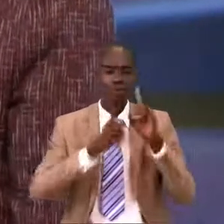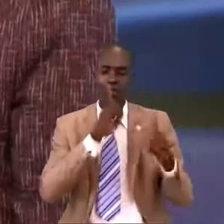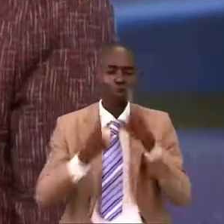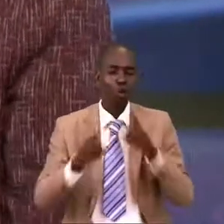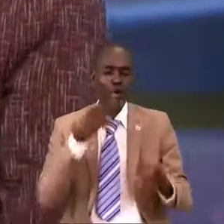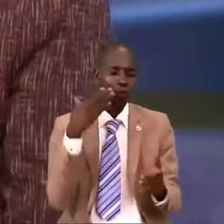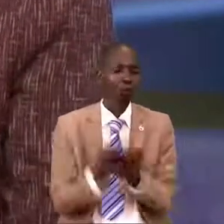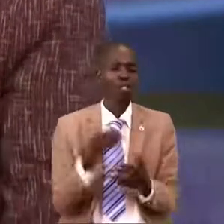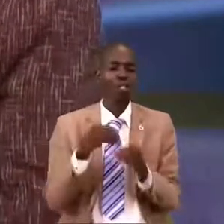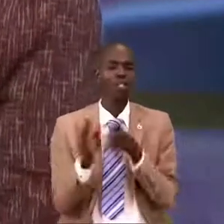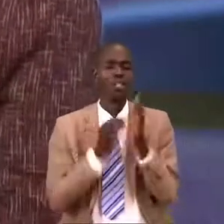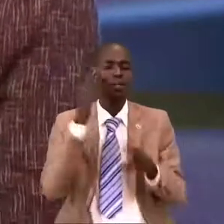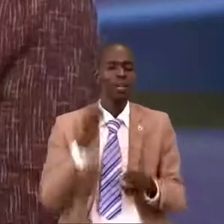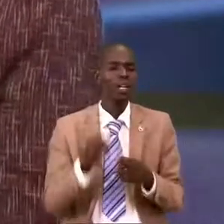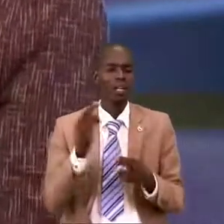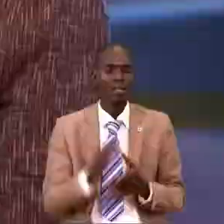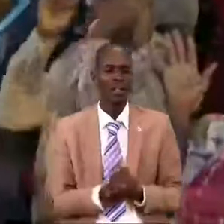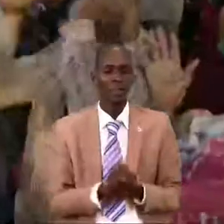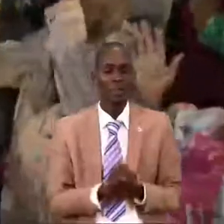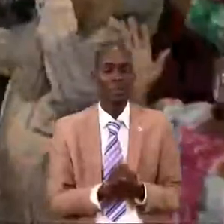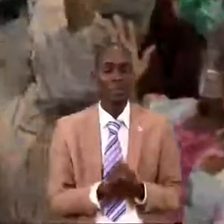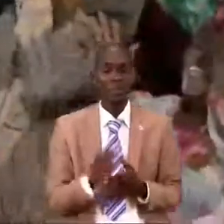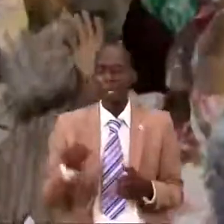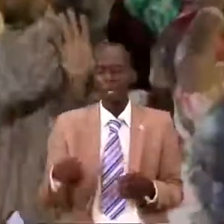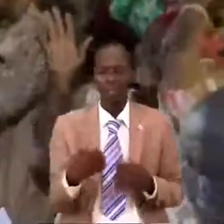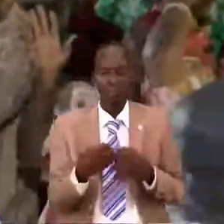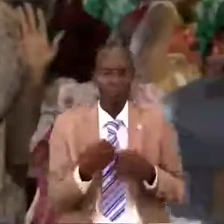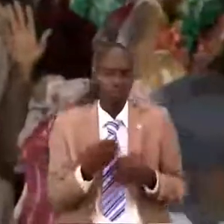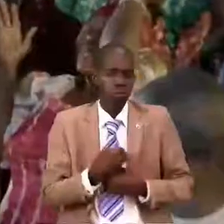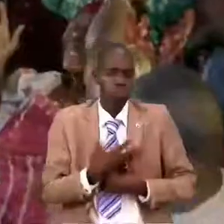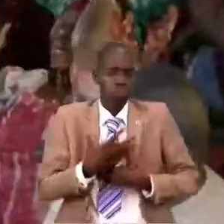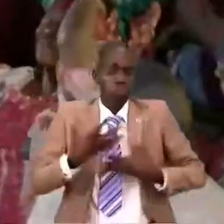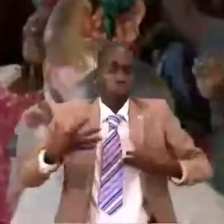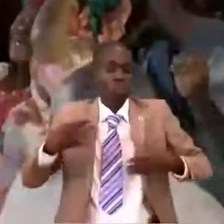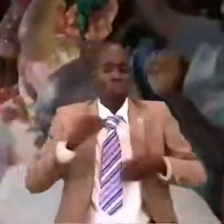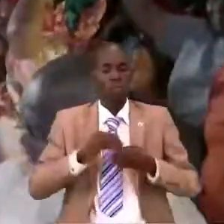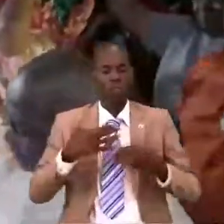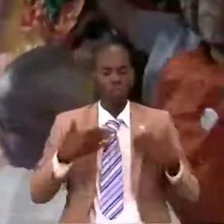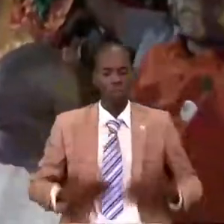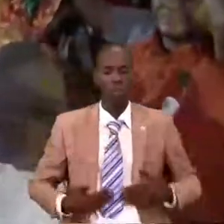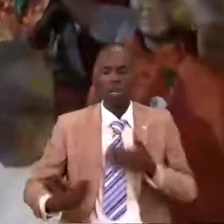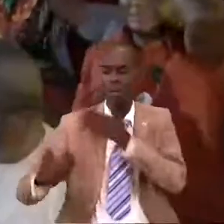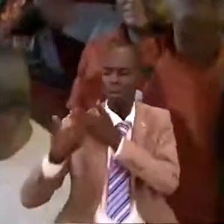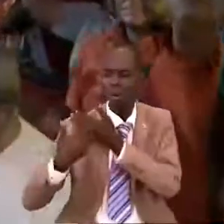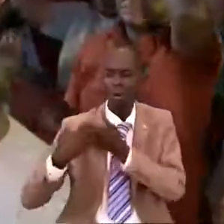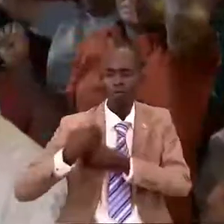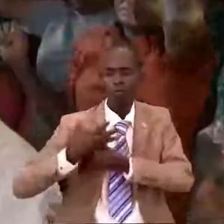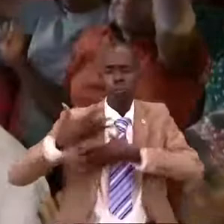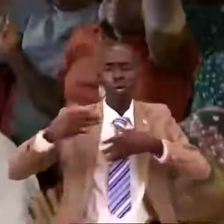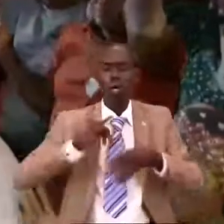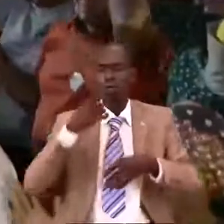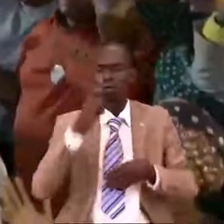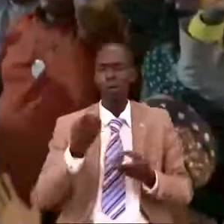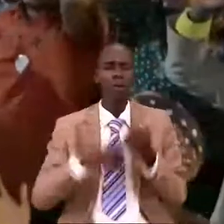corps, au dos, je vous commande, disparaissez au nom de Jésus. Enflement